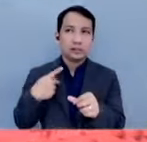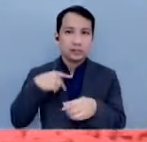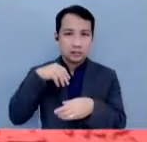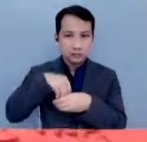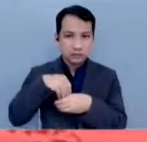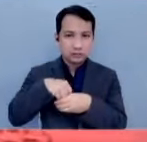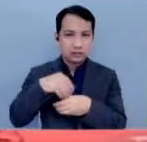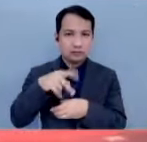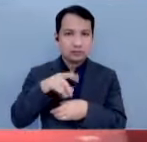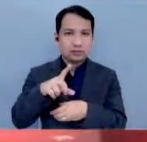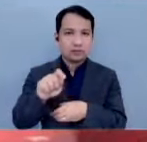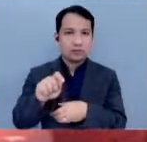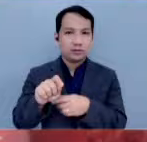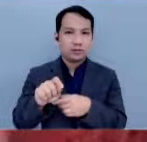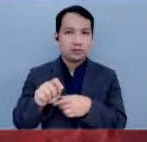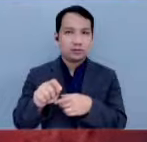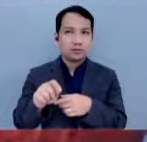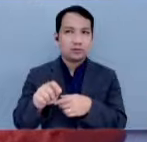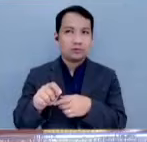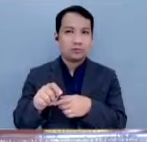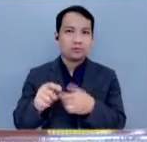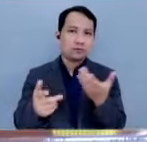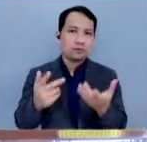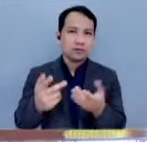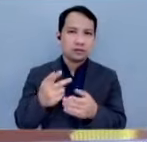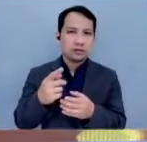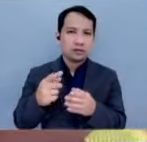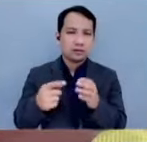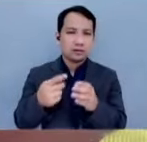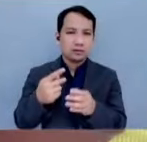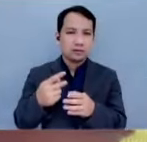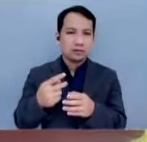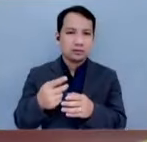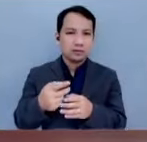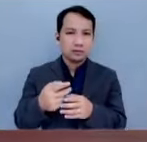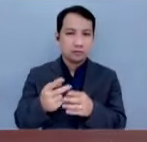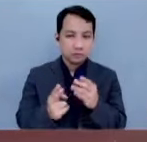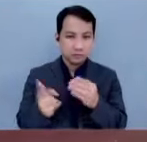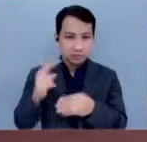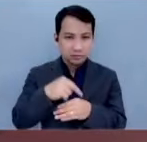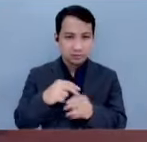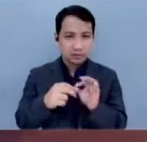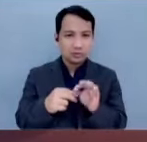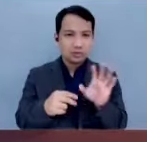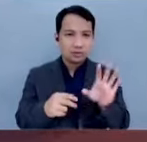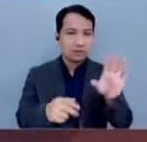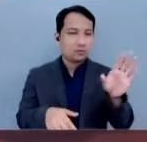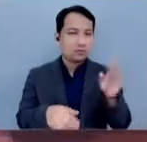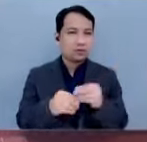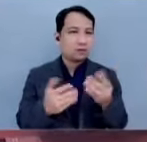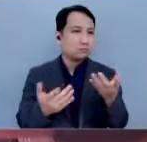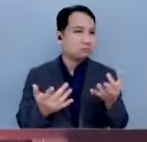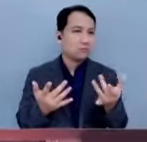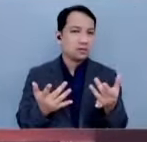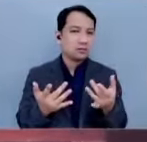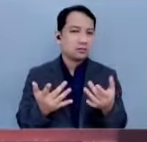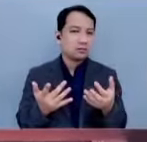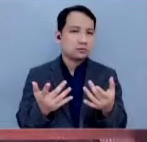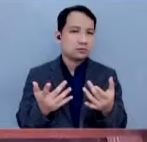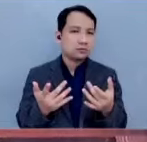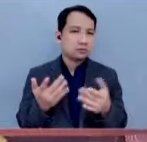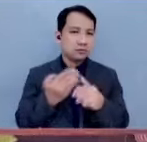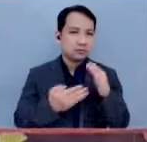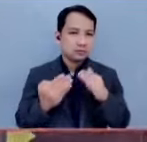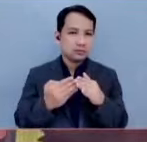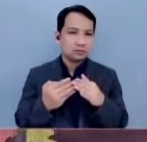gaano kadalas yung trimming? Every 2 years. Yung trimming ng ito. Ito, yung trimming nito is you just retain the basic shape. Maybe